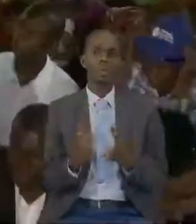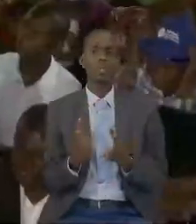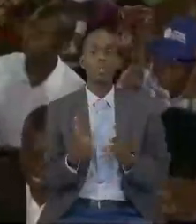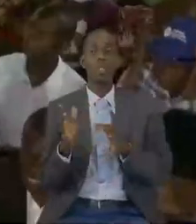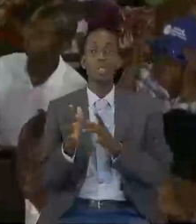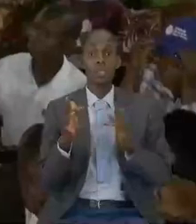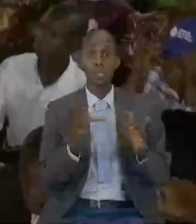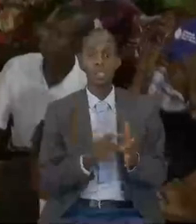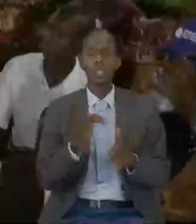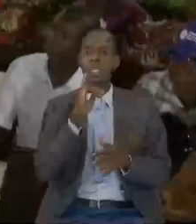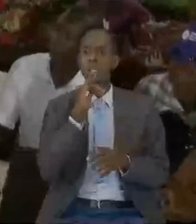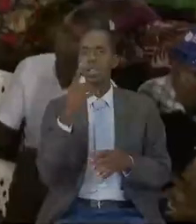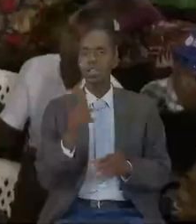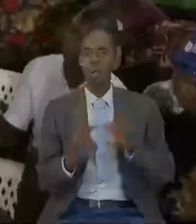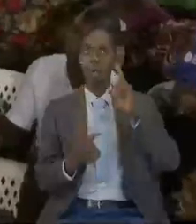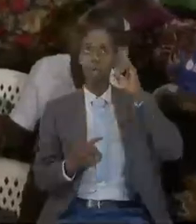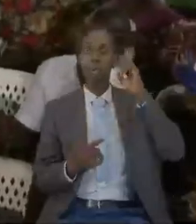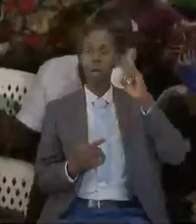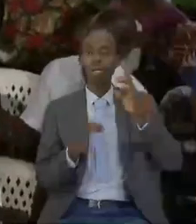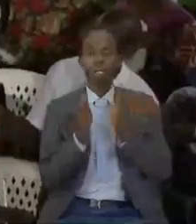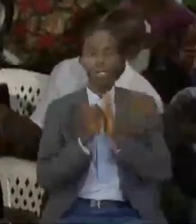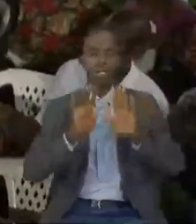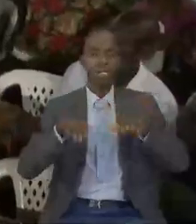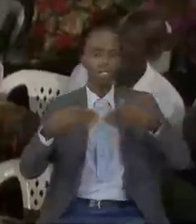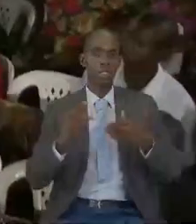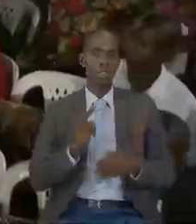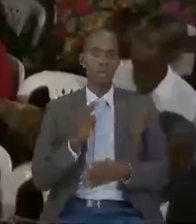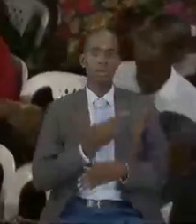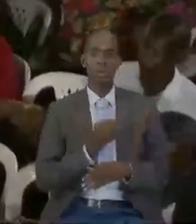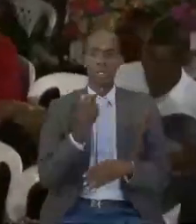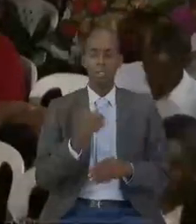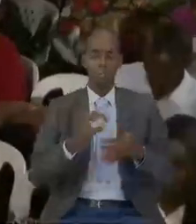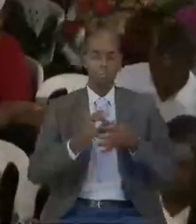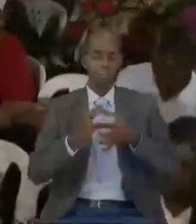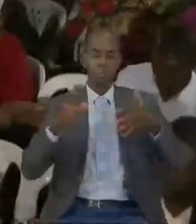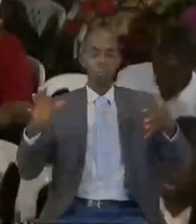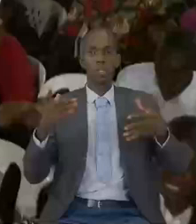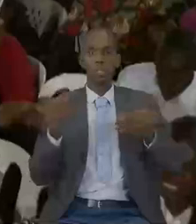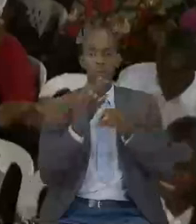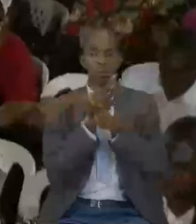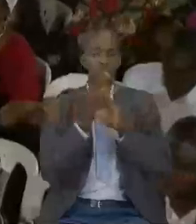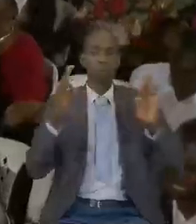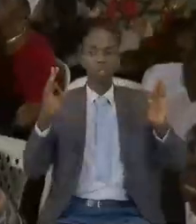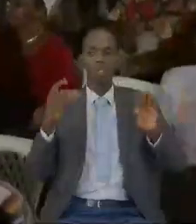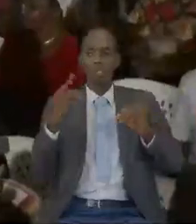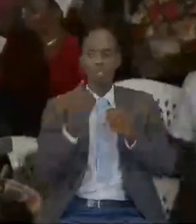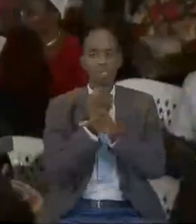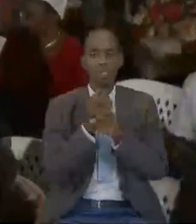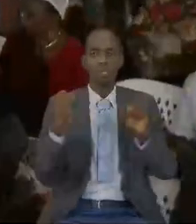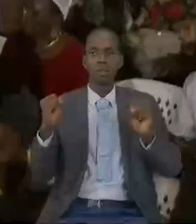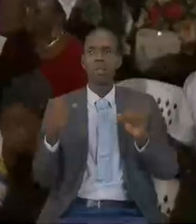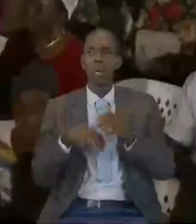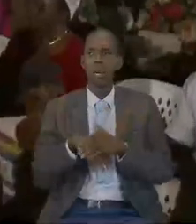d'autre chemin. Jésus est celui qui nous accorde la libération, la